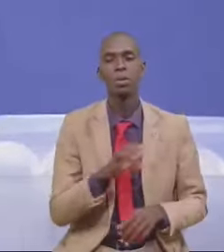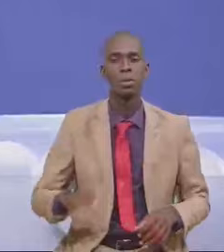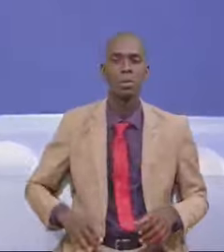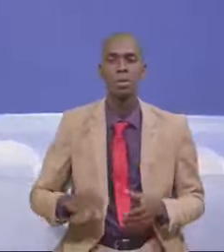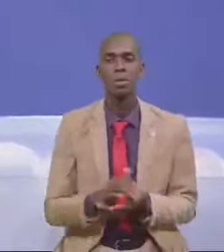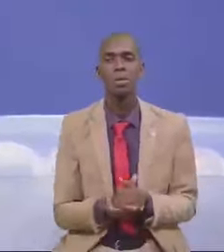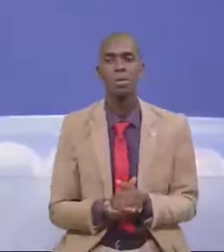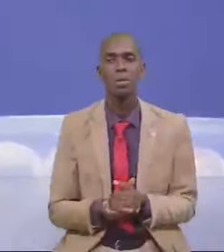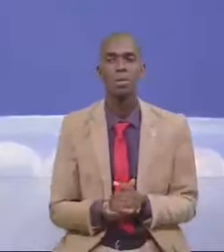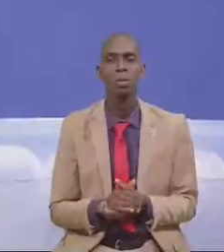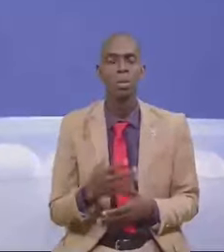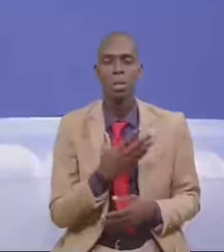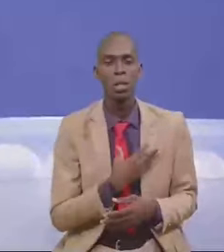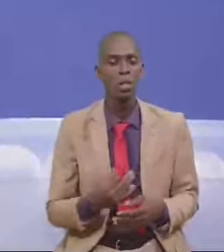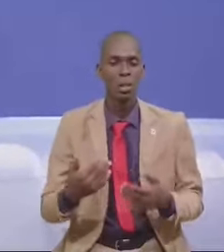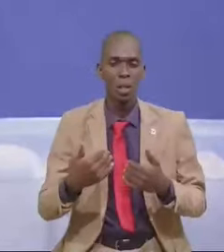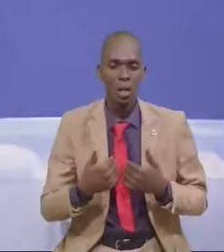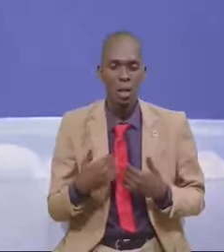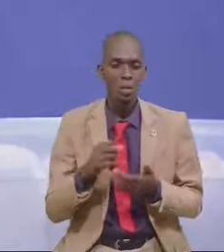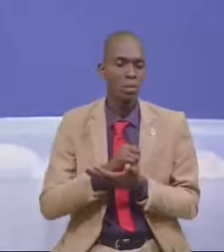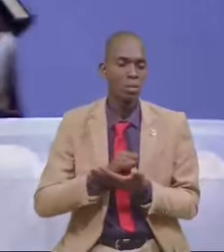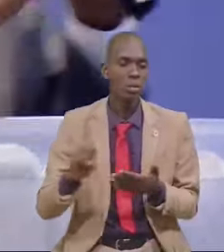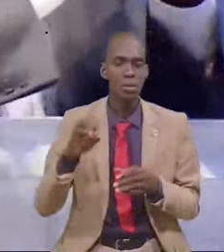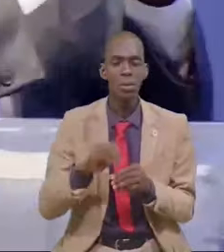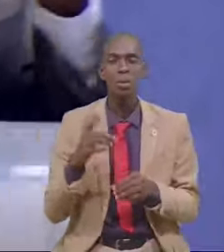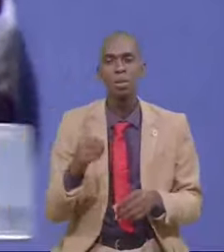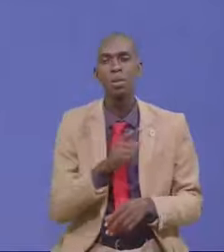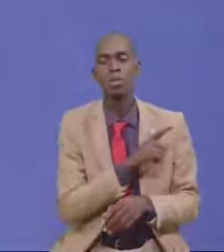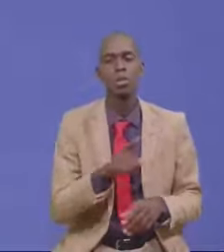Et pour que nous ayons la sanctification dans le Seigneur.